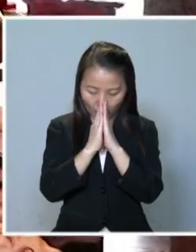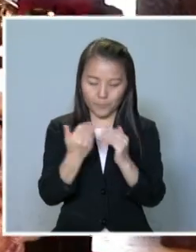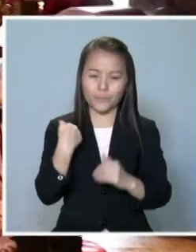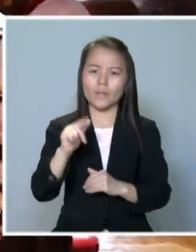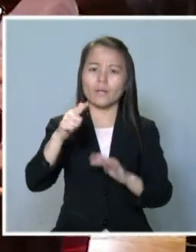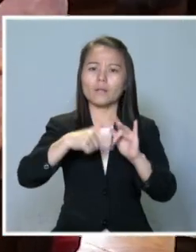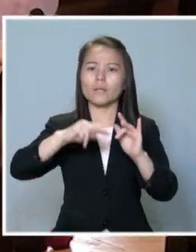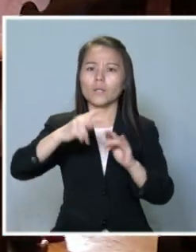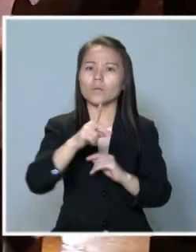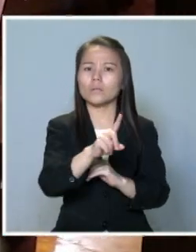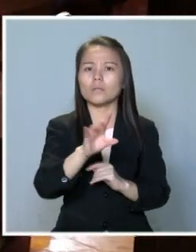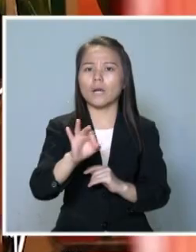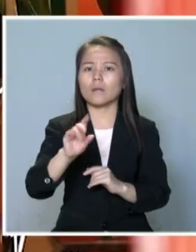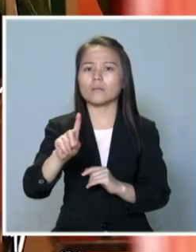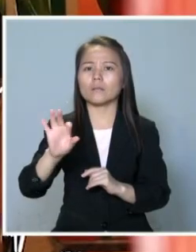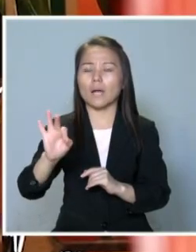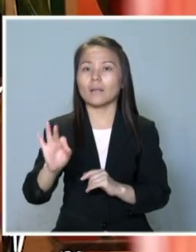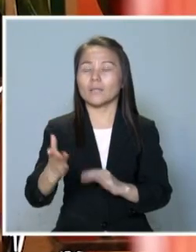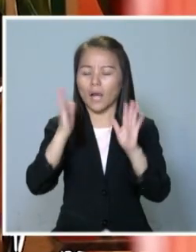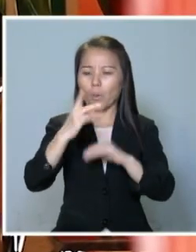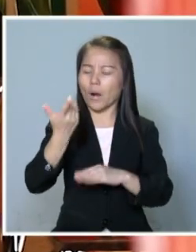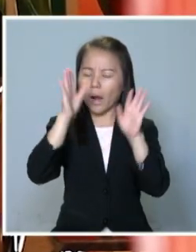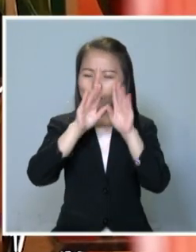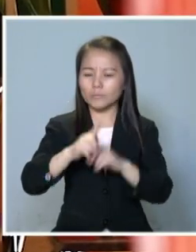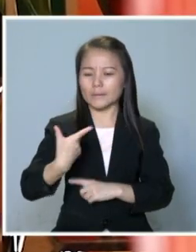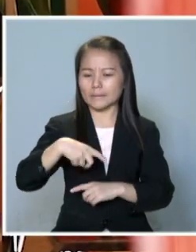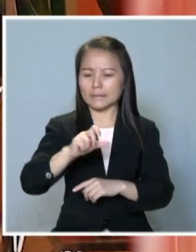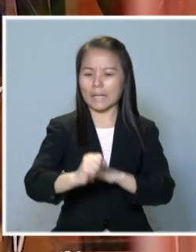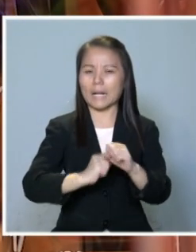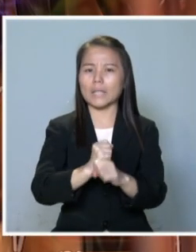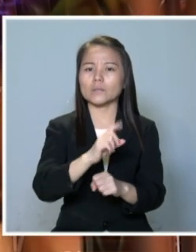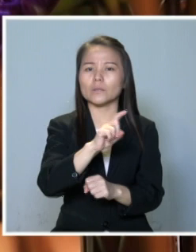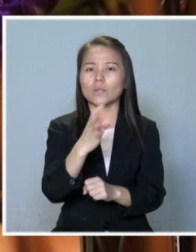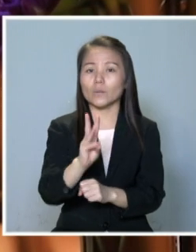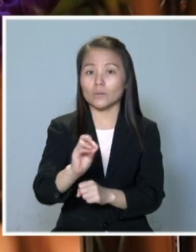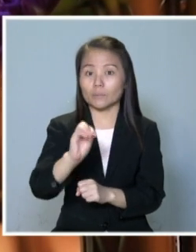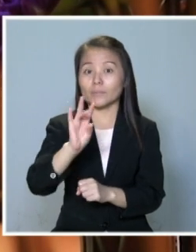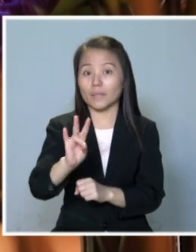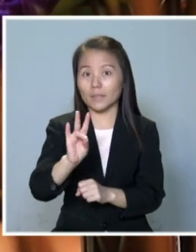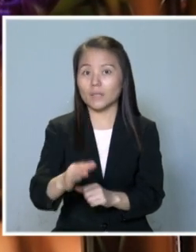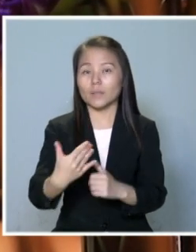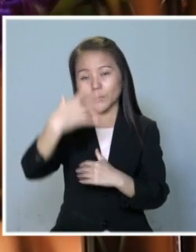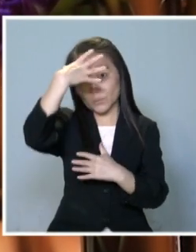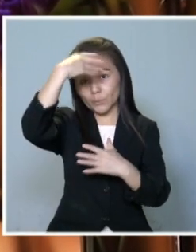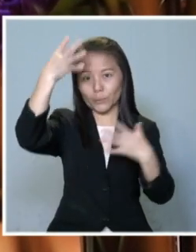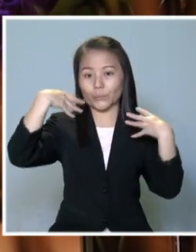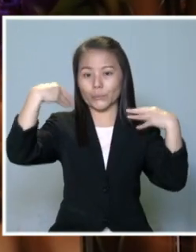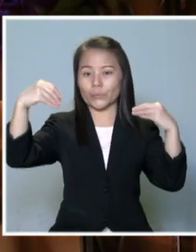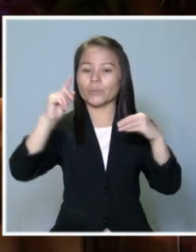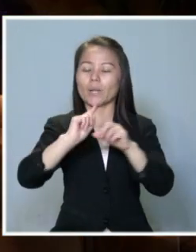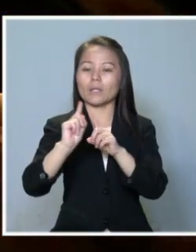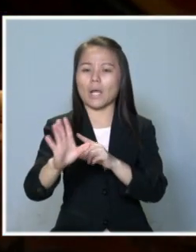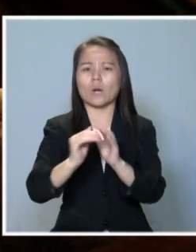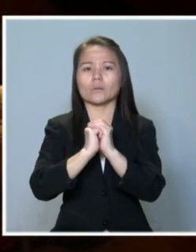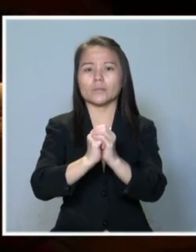1919นั่นก็คือศาลหมาโจ้อายุกว่า167ปีสิ่งศักดิ์สิทธิ์และศูนย์รวมจิตใจชาวจีน